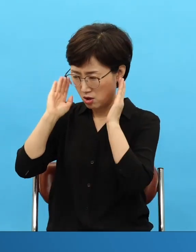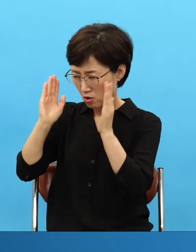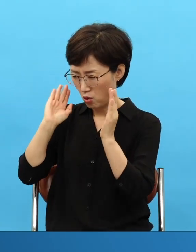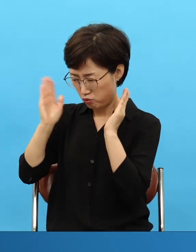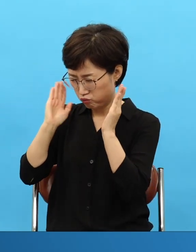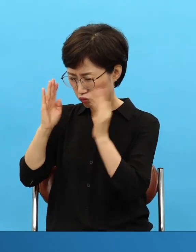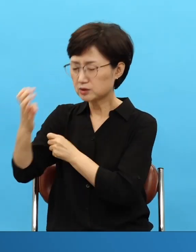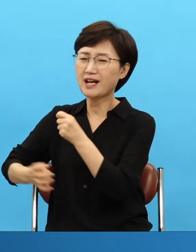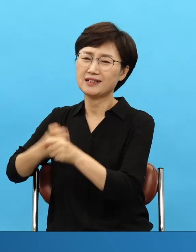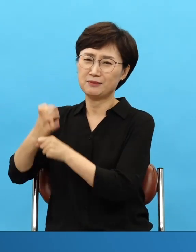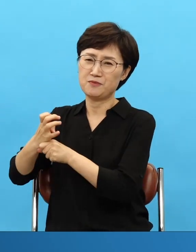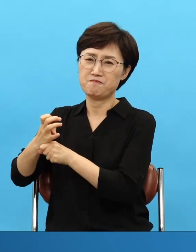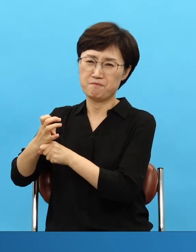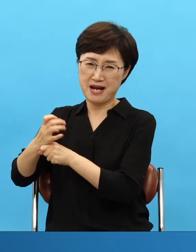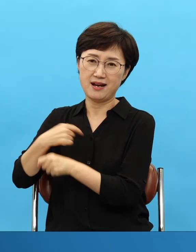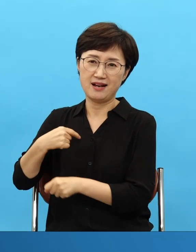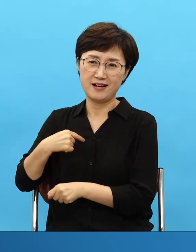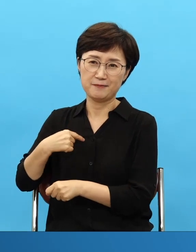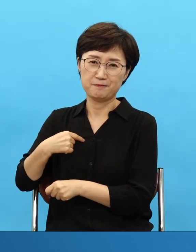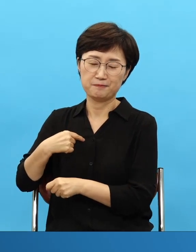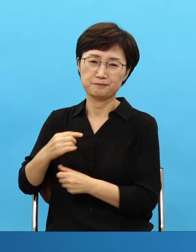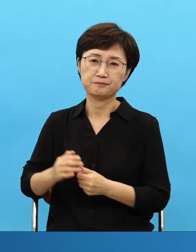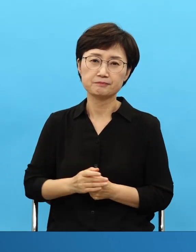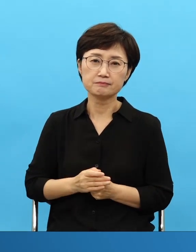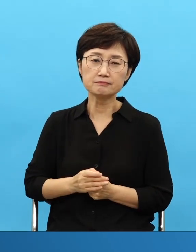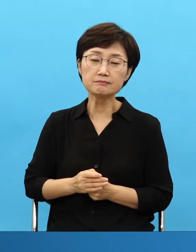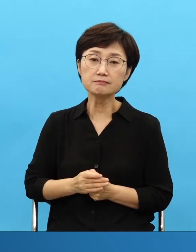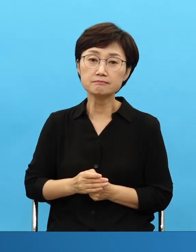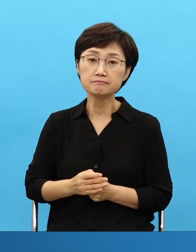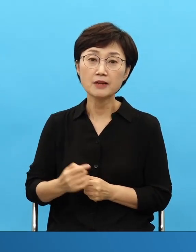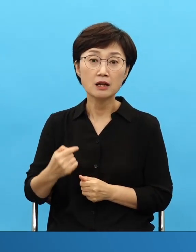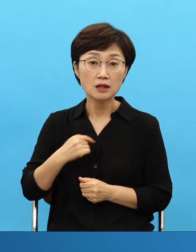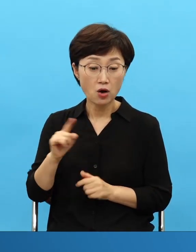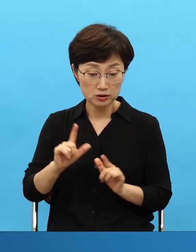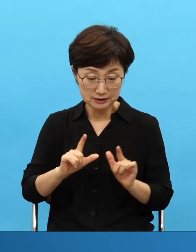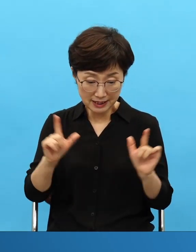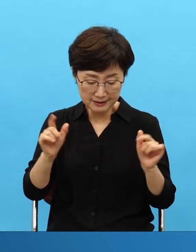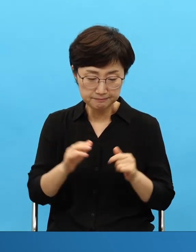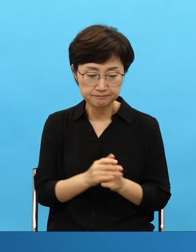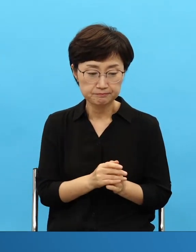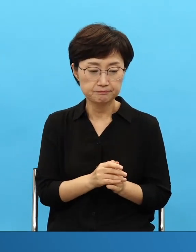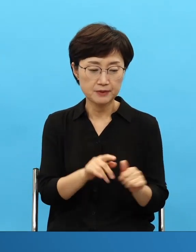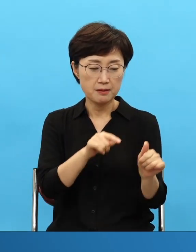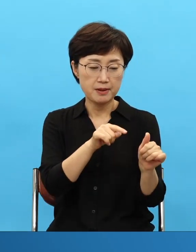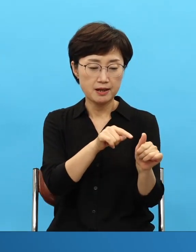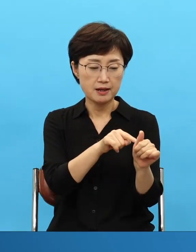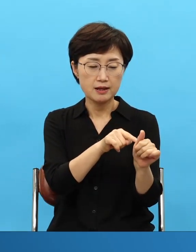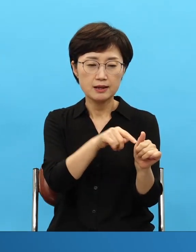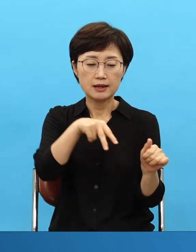breathing. That's what I studied for 40 years. 어느 날 사무엘의 어머니가